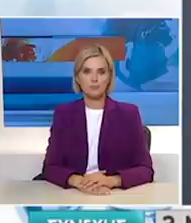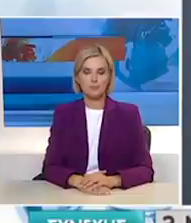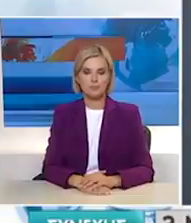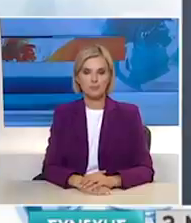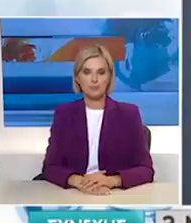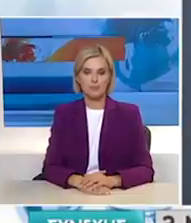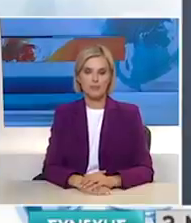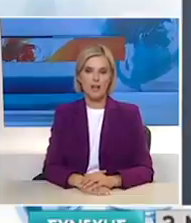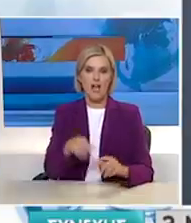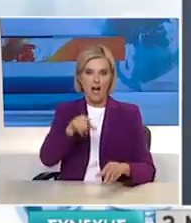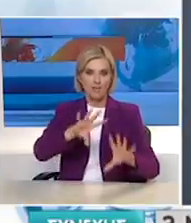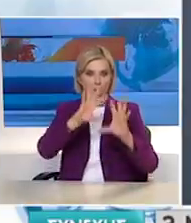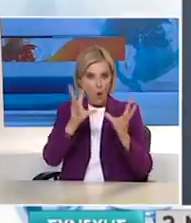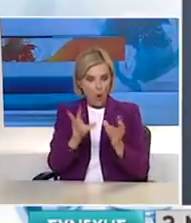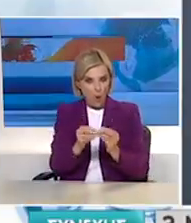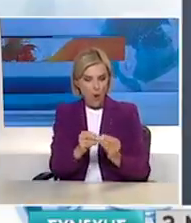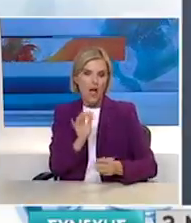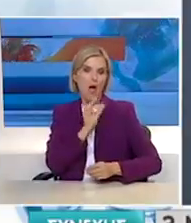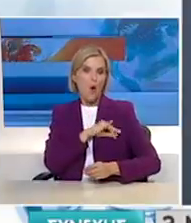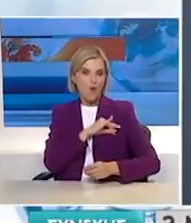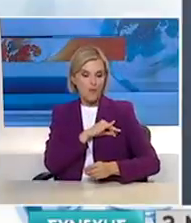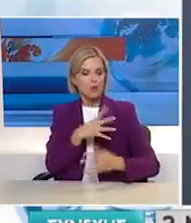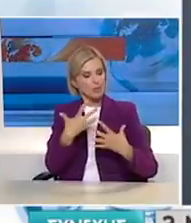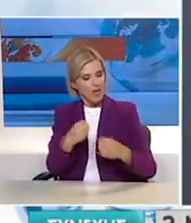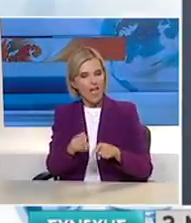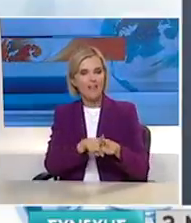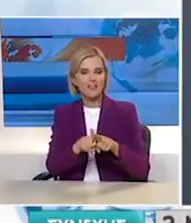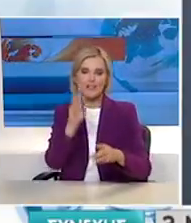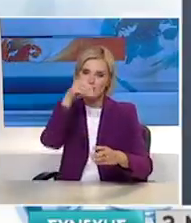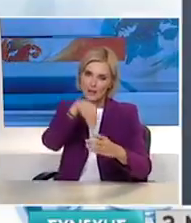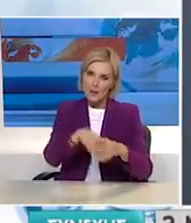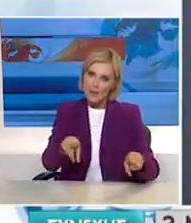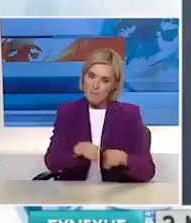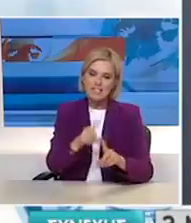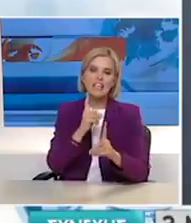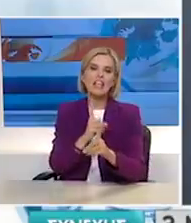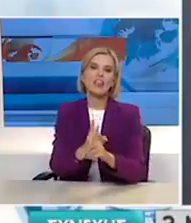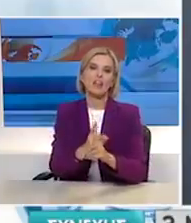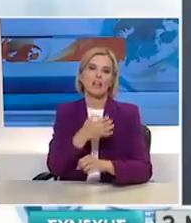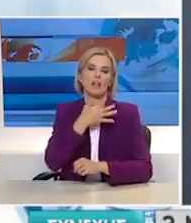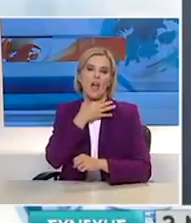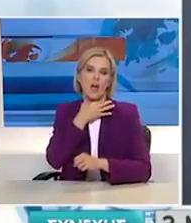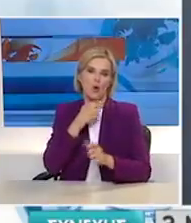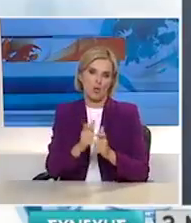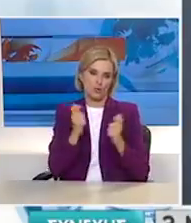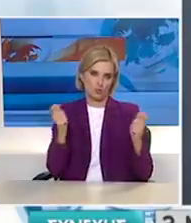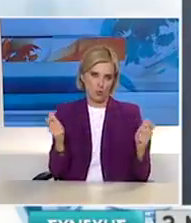Και βέβαια αυτά τα ωφέλη αφορούν και τα ειδικά σχολεία, ίσως και περισσότερο από τα υπόλοιπα δημοτικά σχολεία.